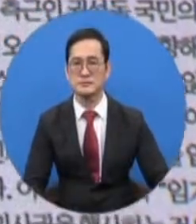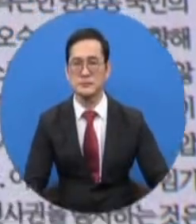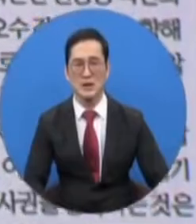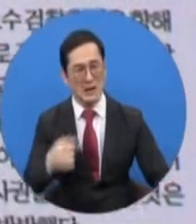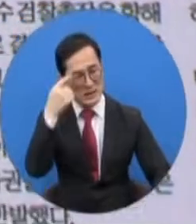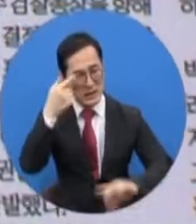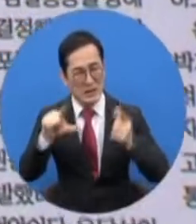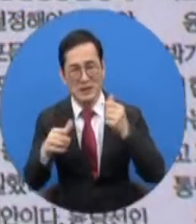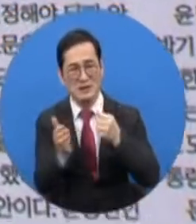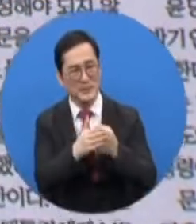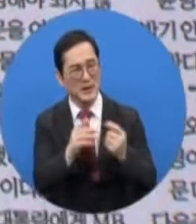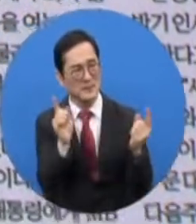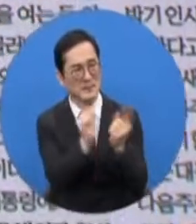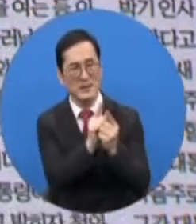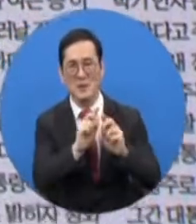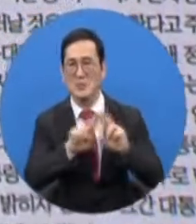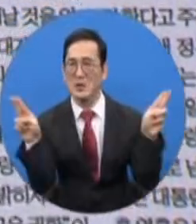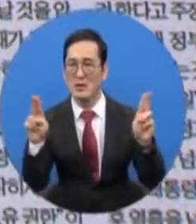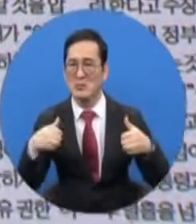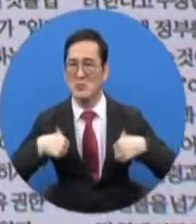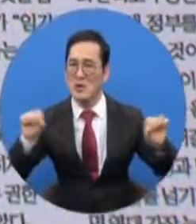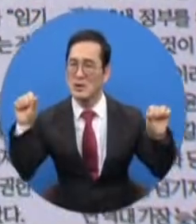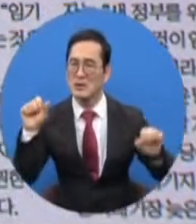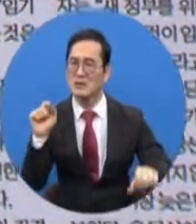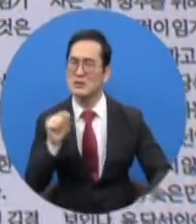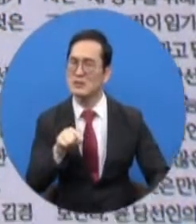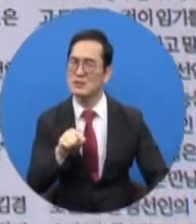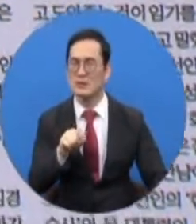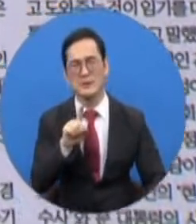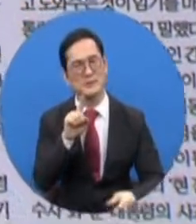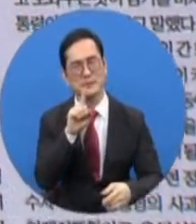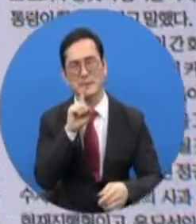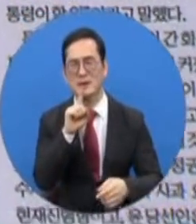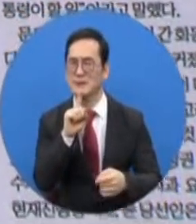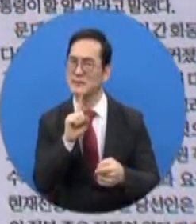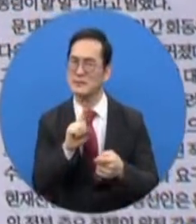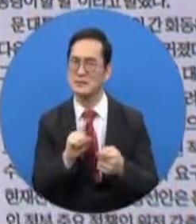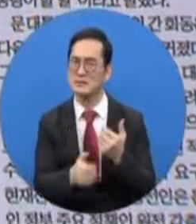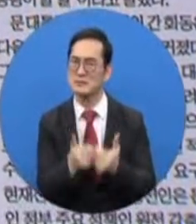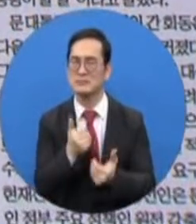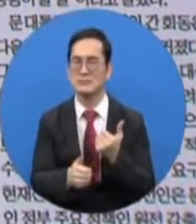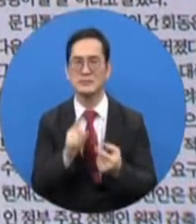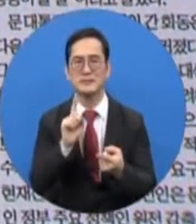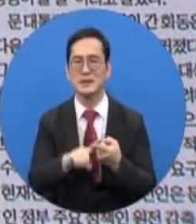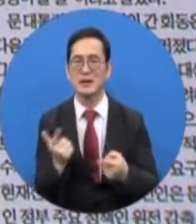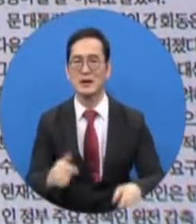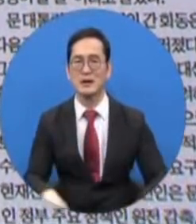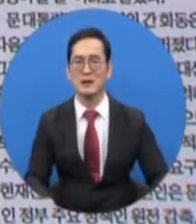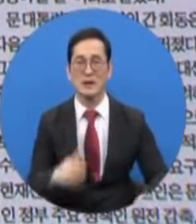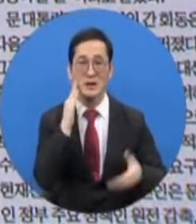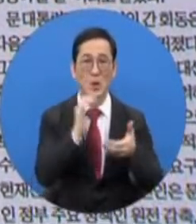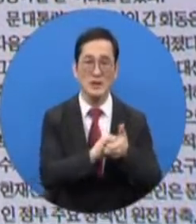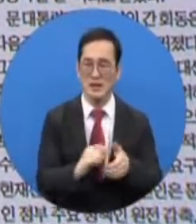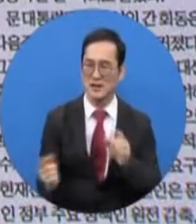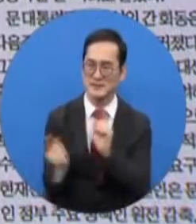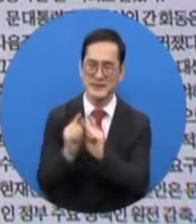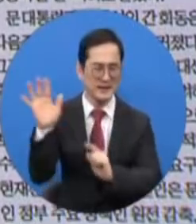게 상식적인가? 청와대는 왜 이 회동 자체를 무산시켜야 된다라는 판단을 했었던